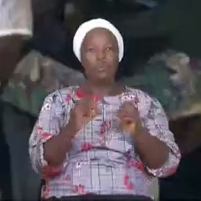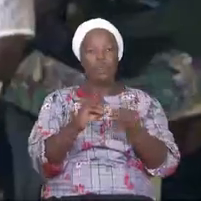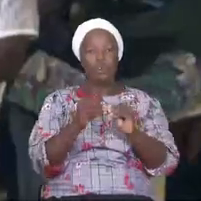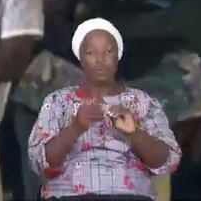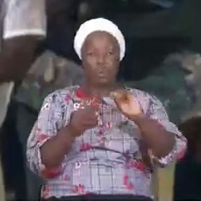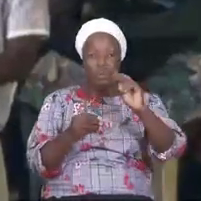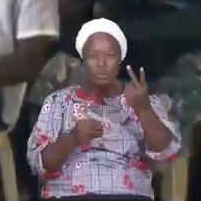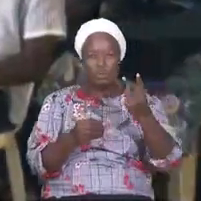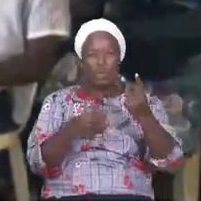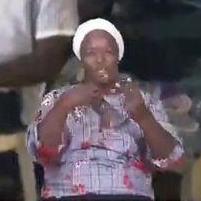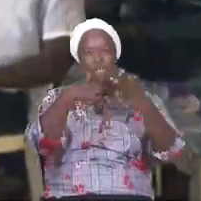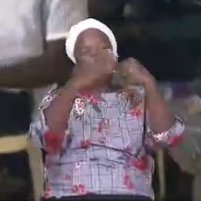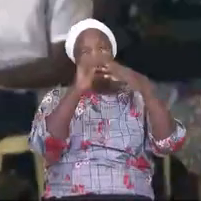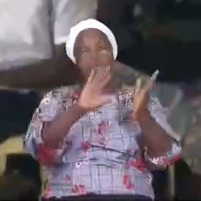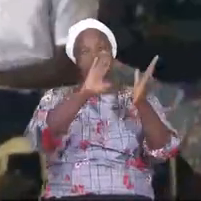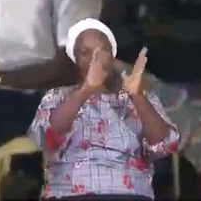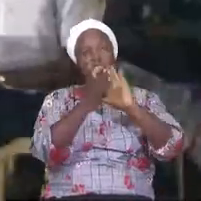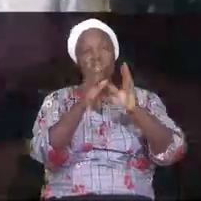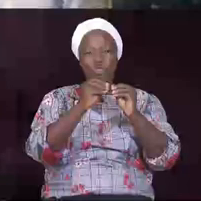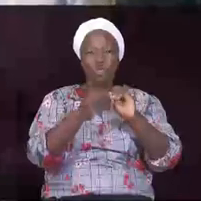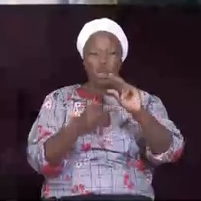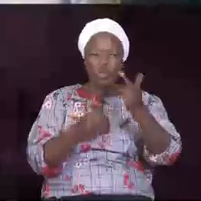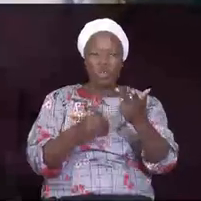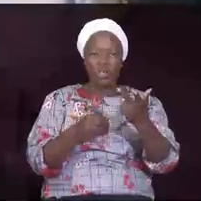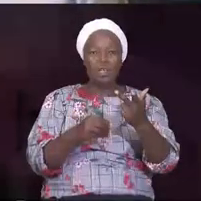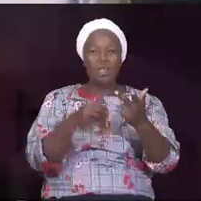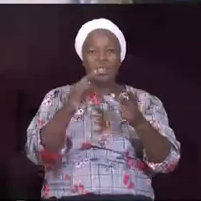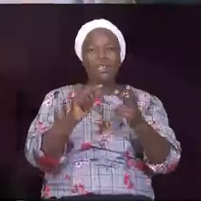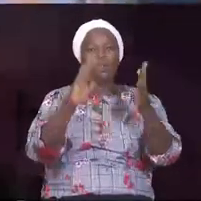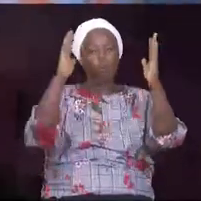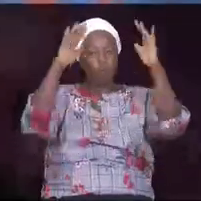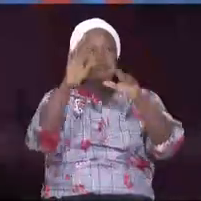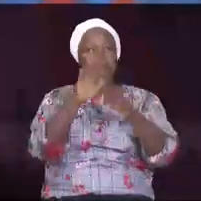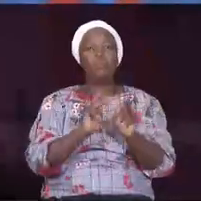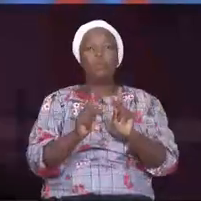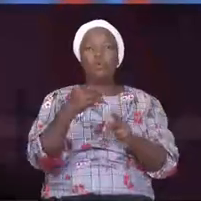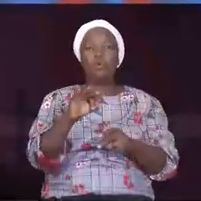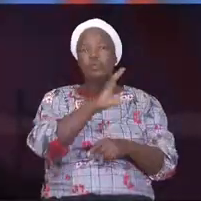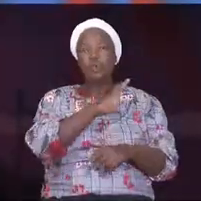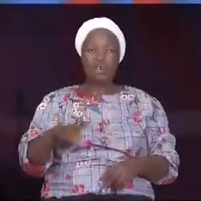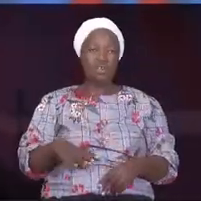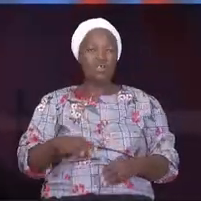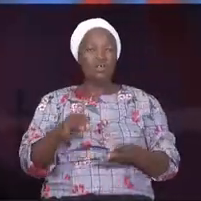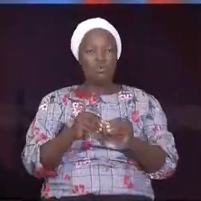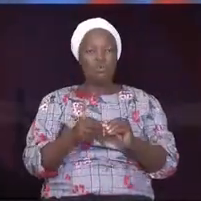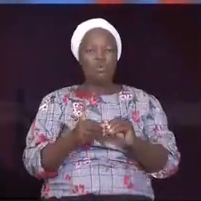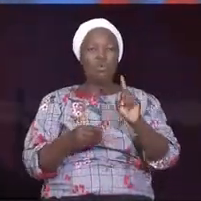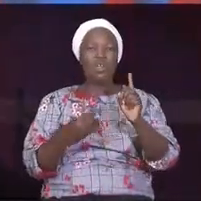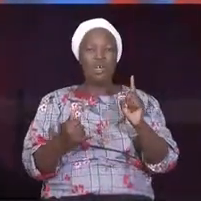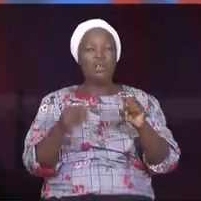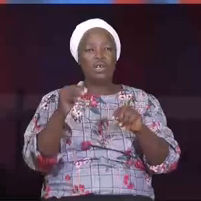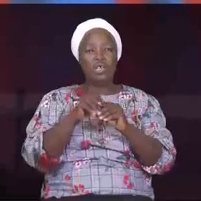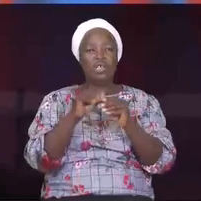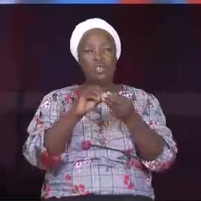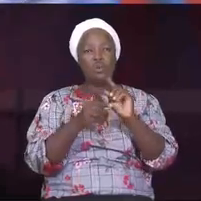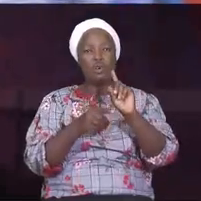Premier point donc, la puissance de guérison. Deuxièmement, la présence céleste. Troisièmement, le peuple